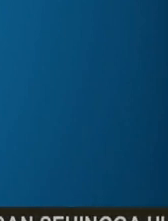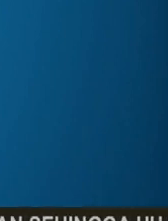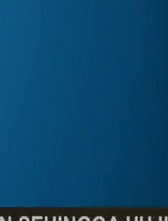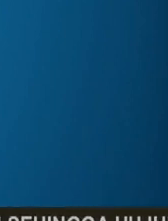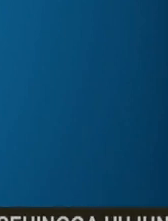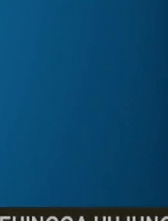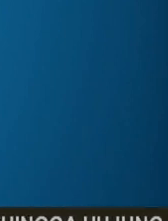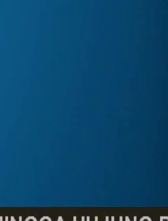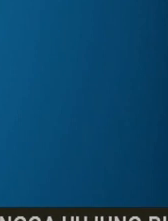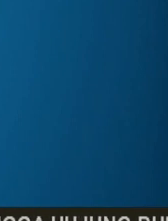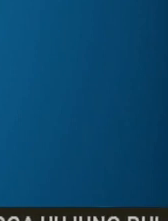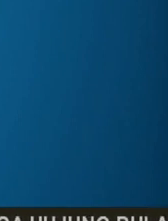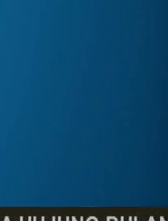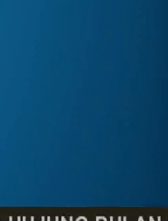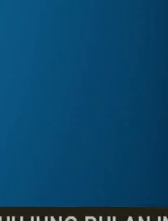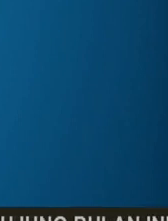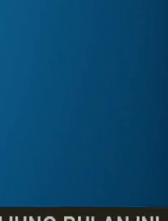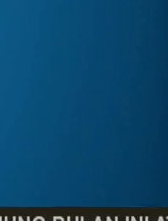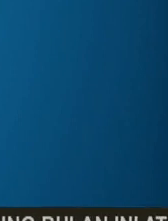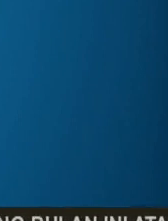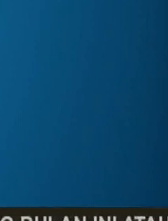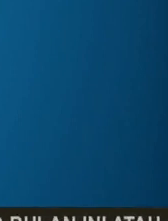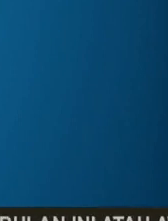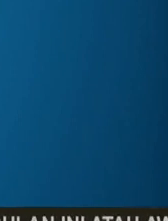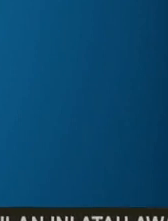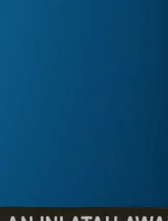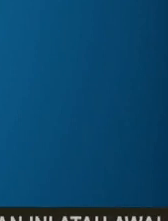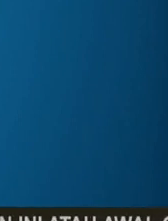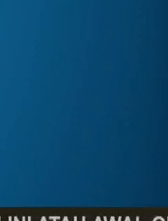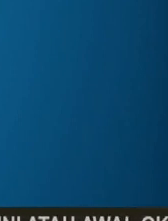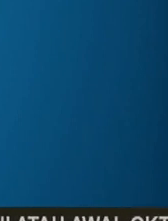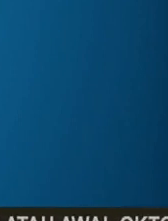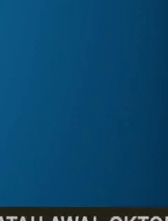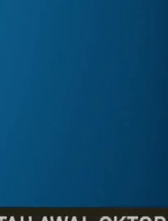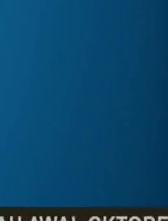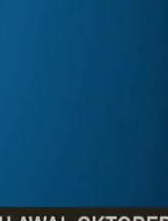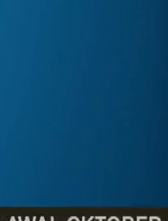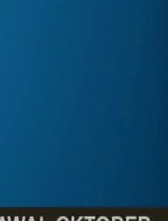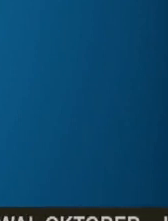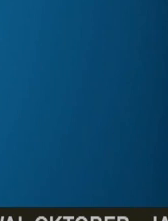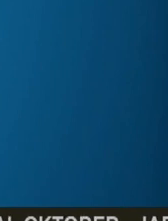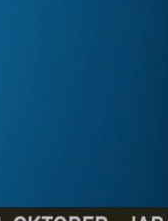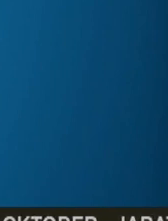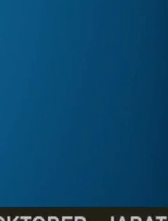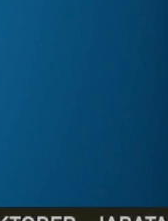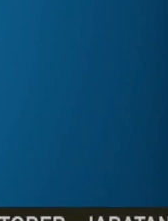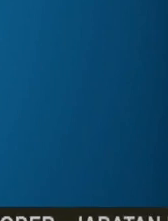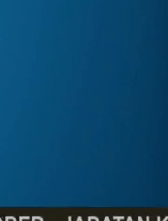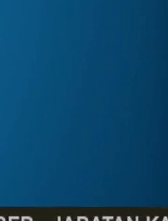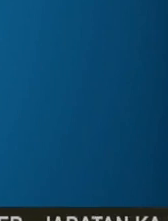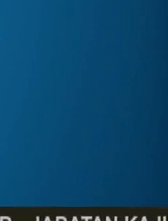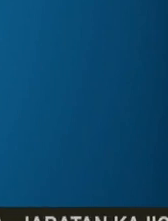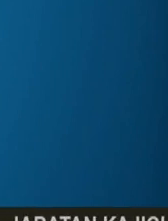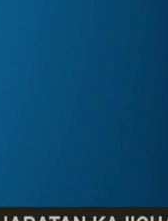efisien Disamping itu kVA setiap penerimaan panggilan kecemasan juga bertambah hingga 30 panggilan dari ke-44 daerah